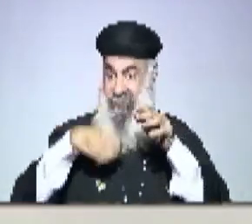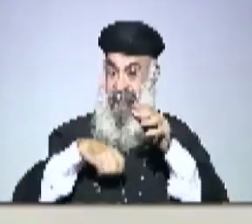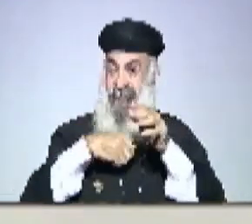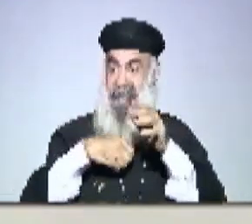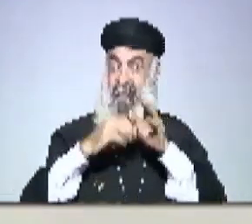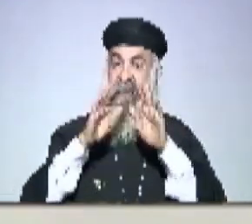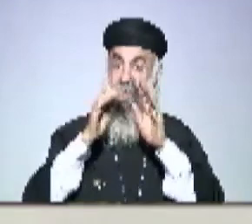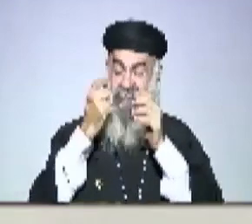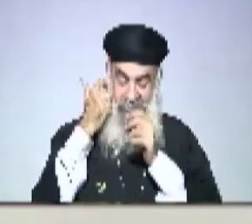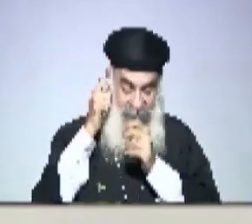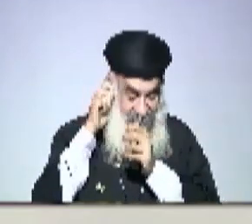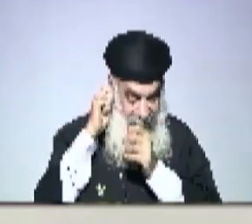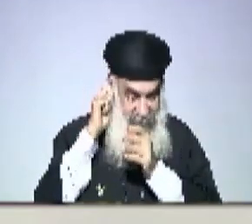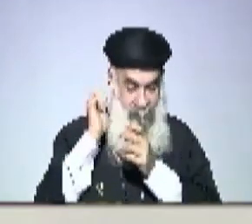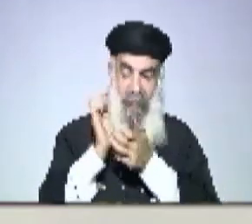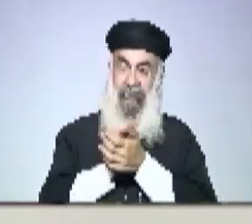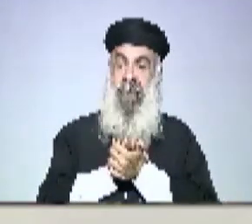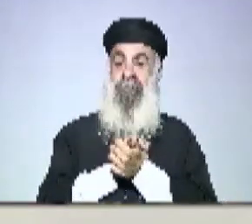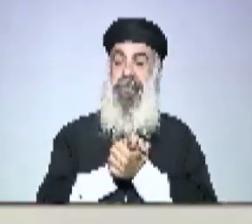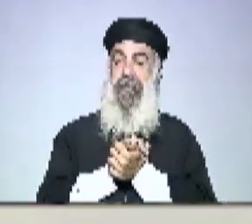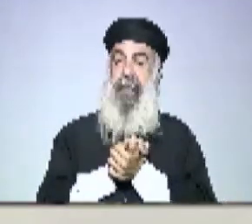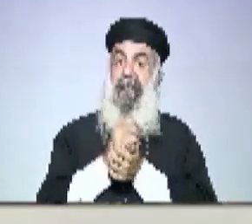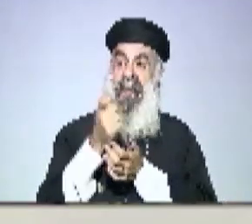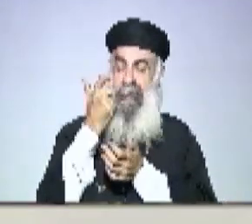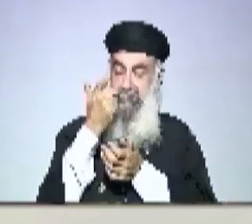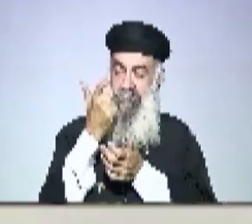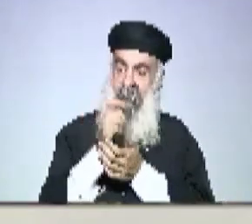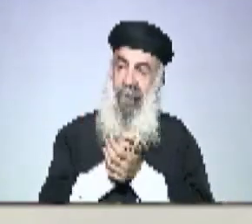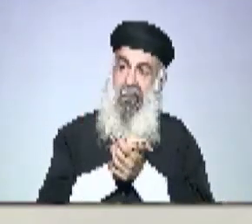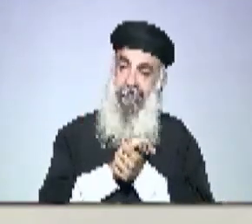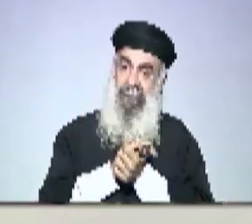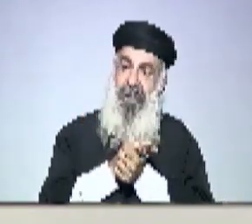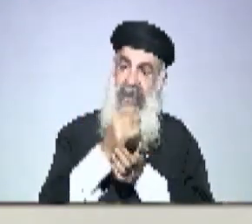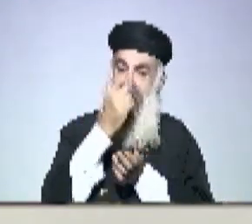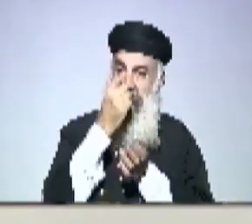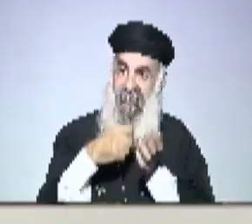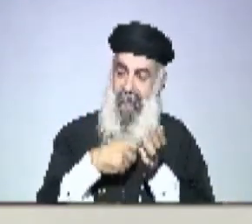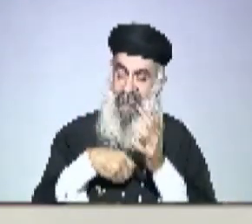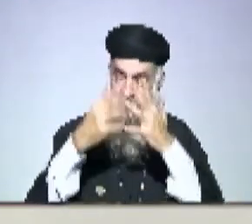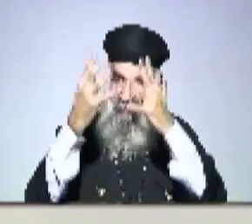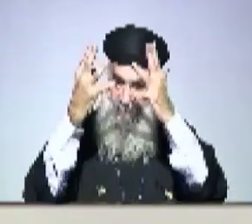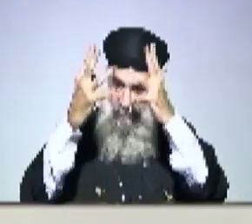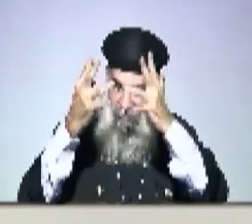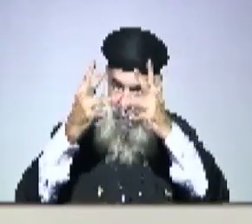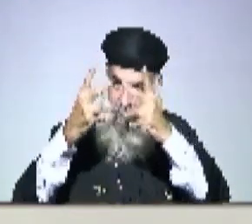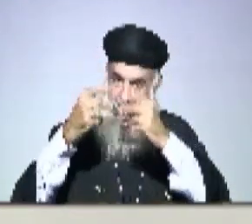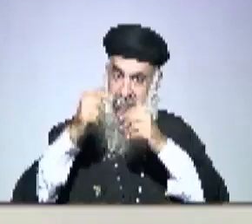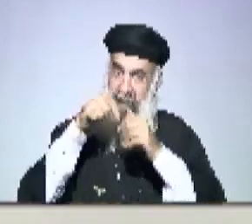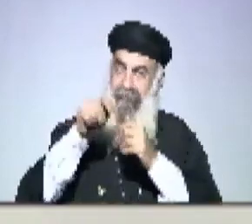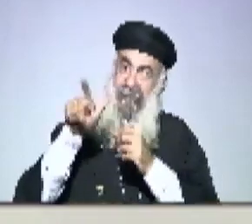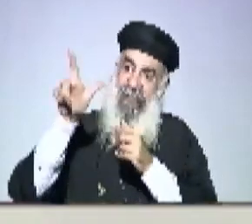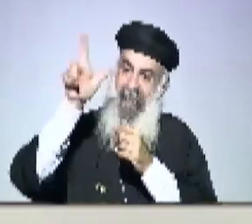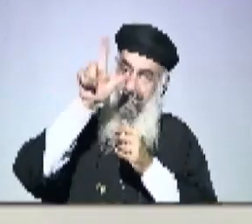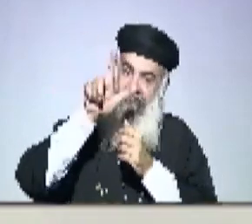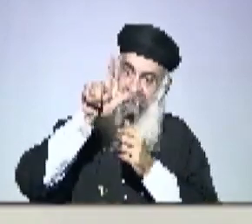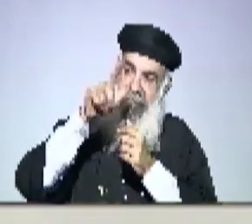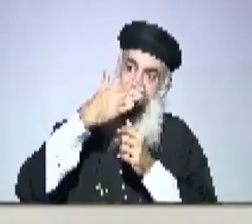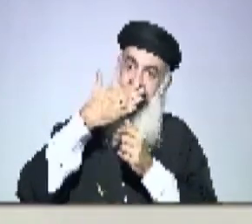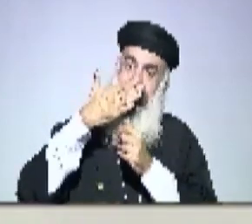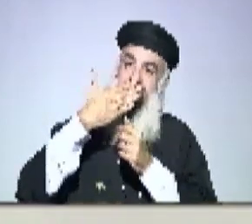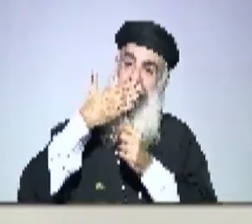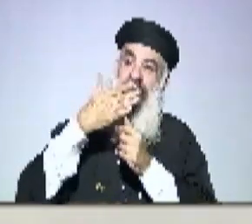نلتزم بيه ولاحظوا احنا كنيسه نظاميه لنا ريس لينا البابا